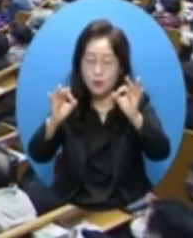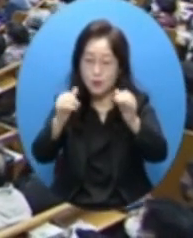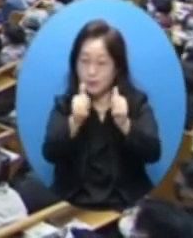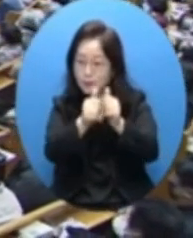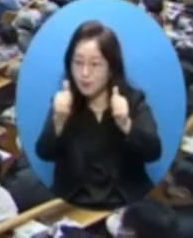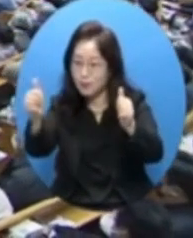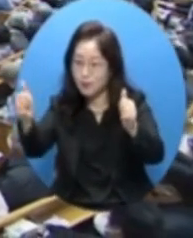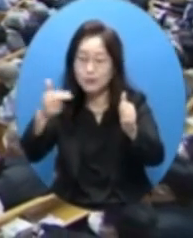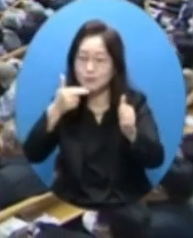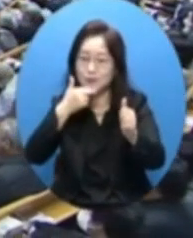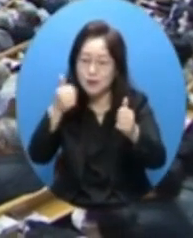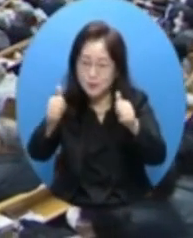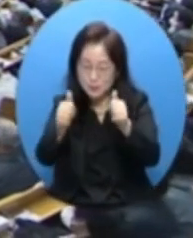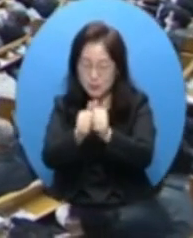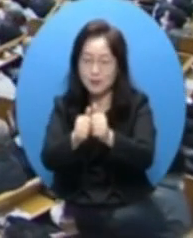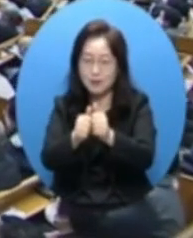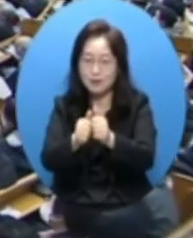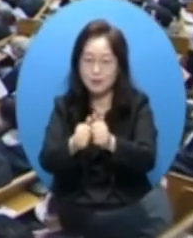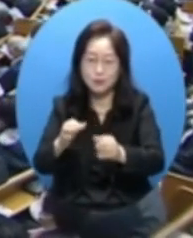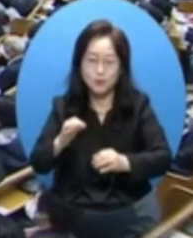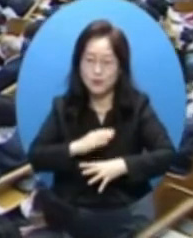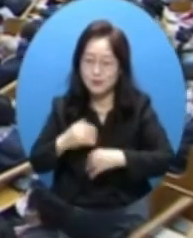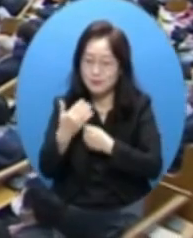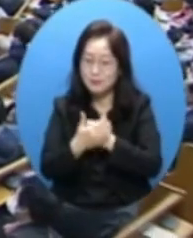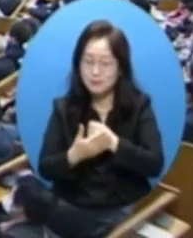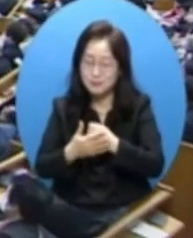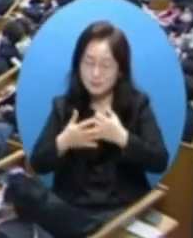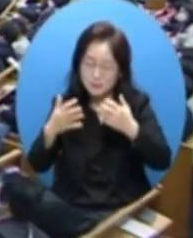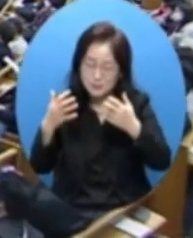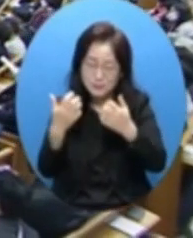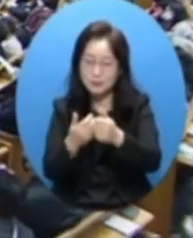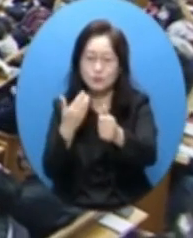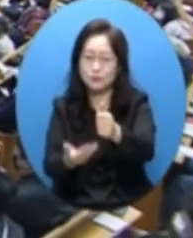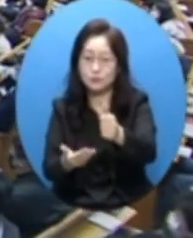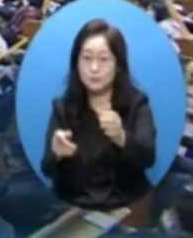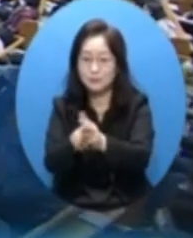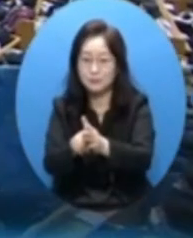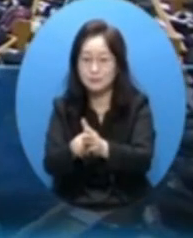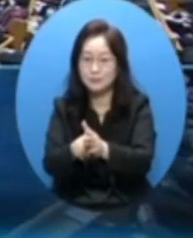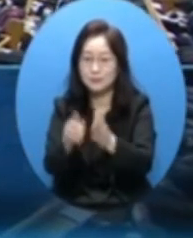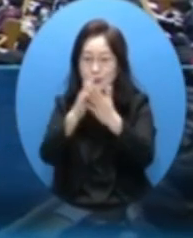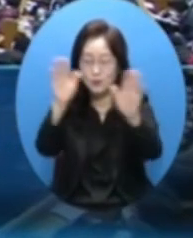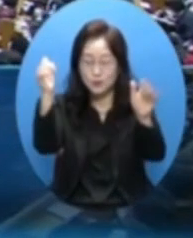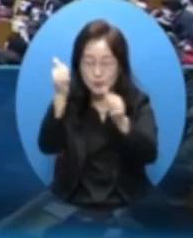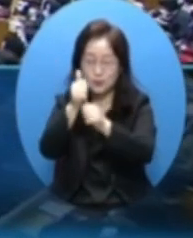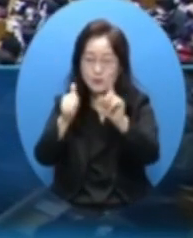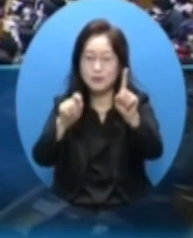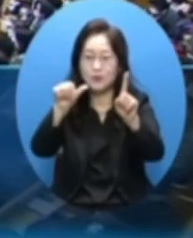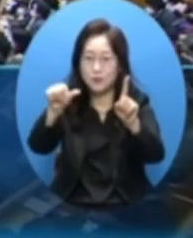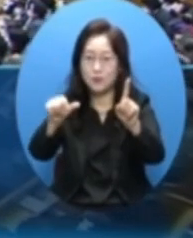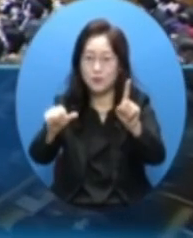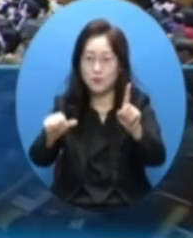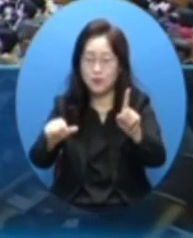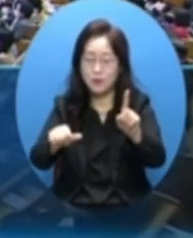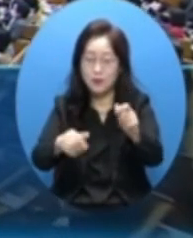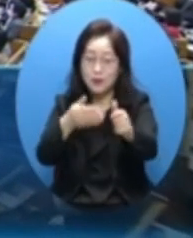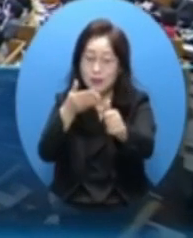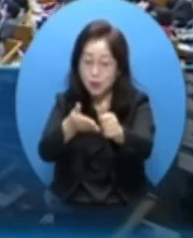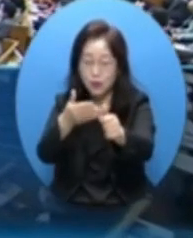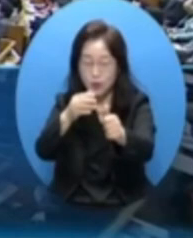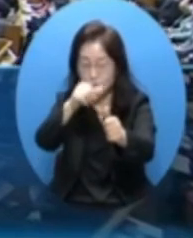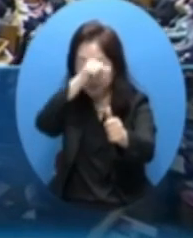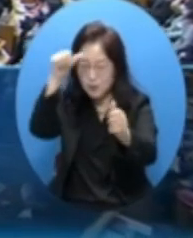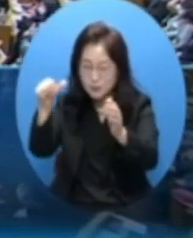떠나지 않으시면 함께 하시며 놀라운 은혜로 넘치게 채워 주시는 것입니다 요사서 1장 9절입니다 내 평생에